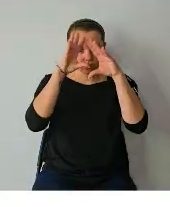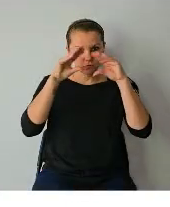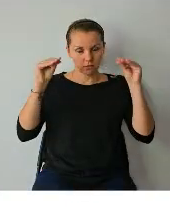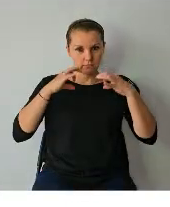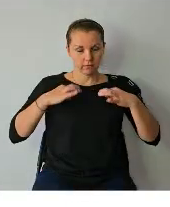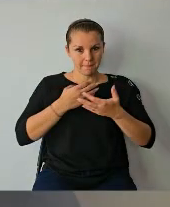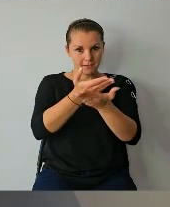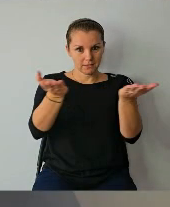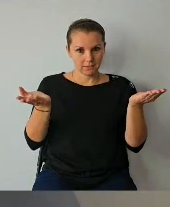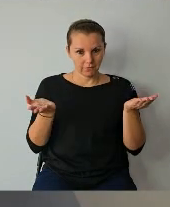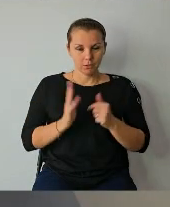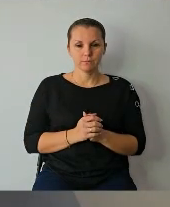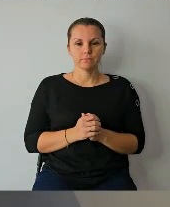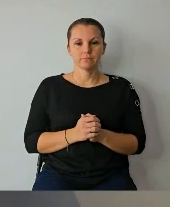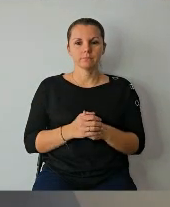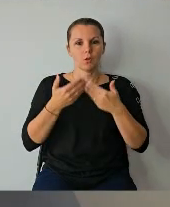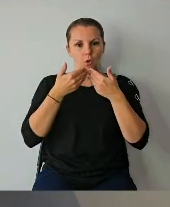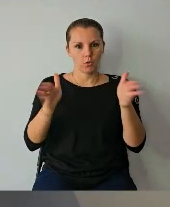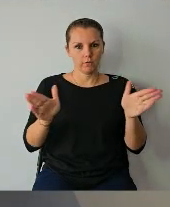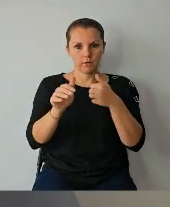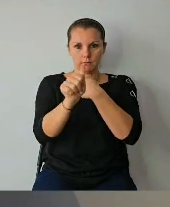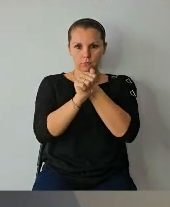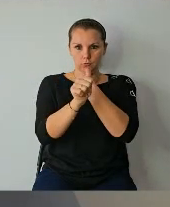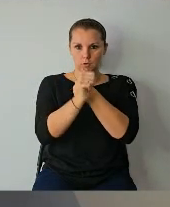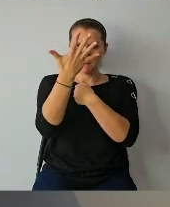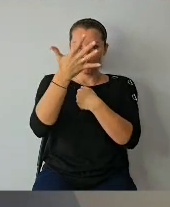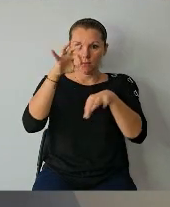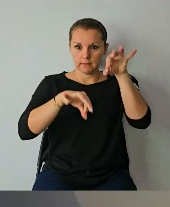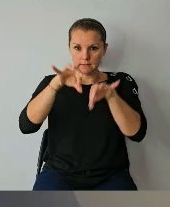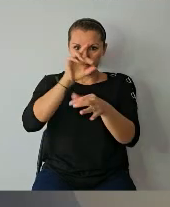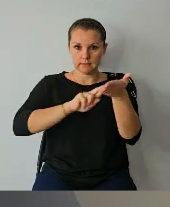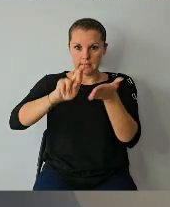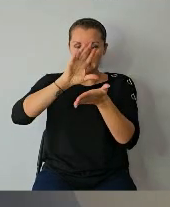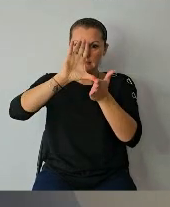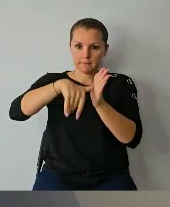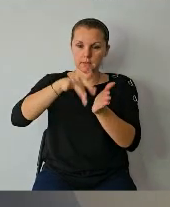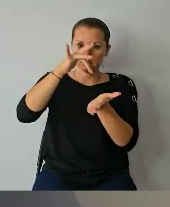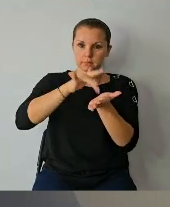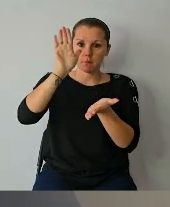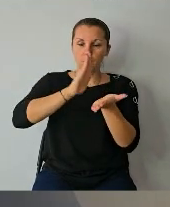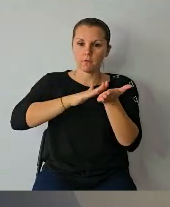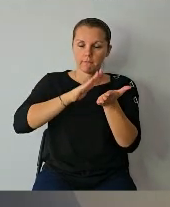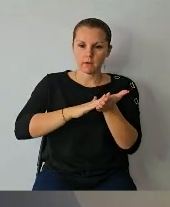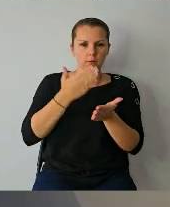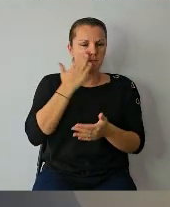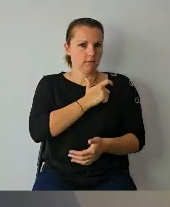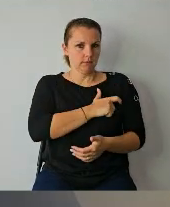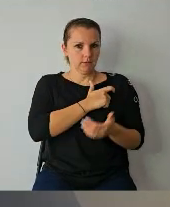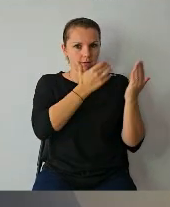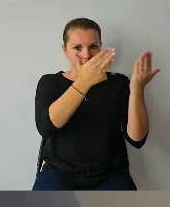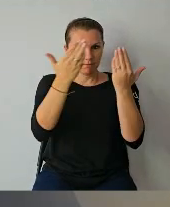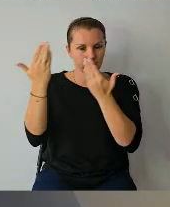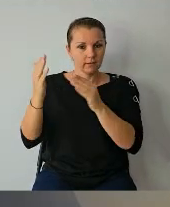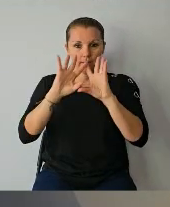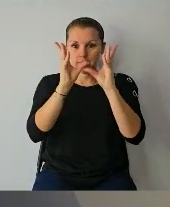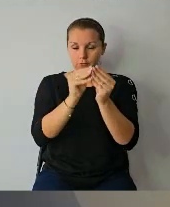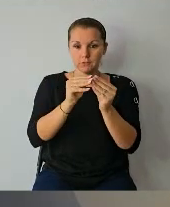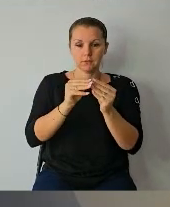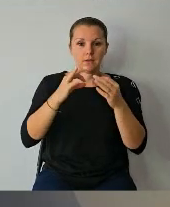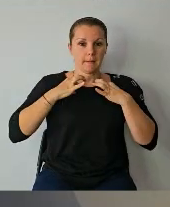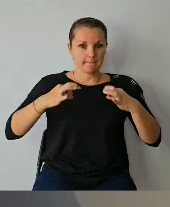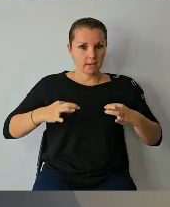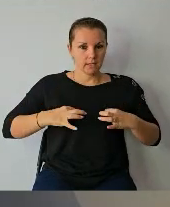Szanowni Państwo, otwieram 65. sesję Rady Miejskiej w Uchwale, na której bardzo serdecznie witam wszystkich Państwa